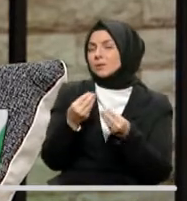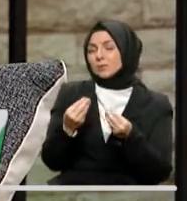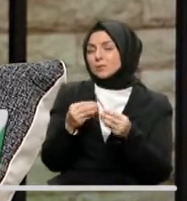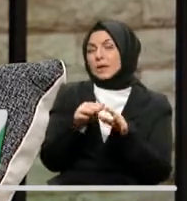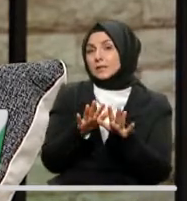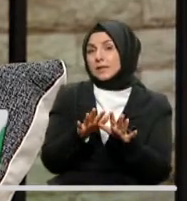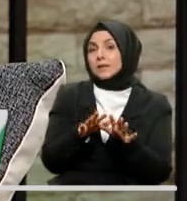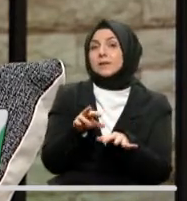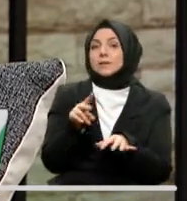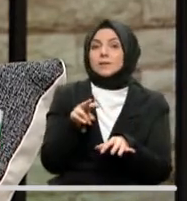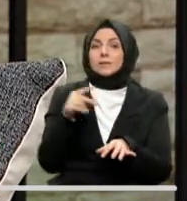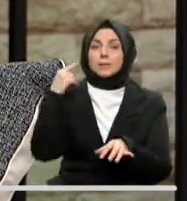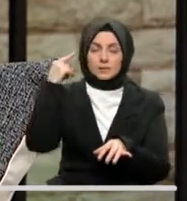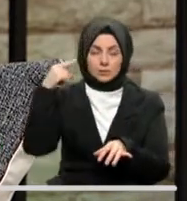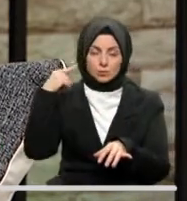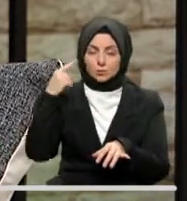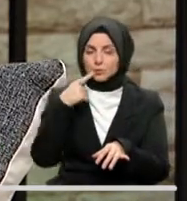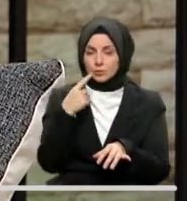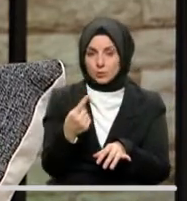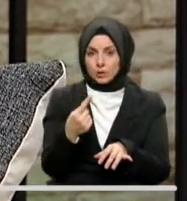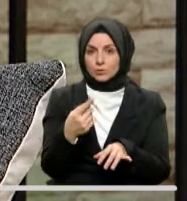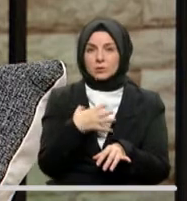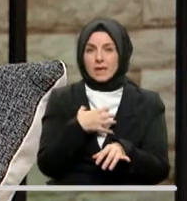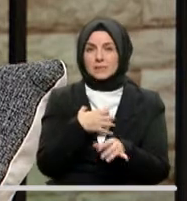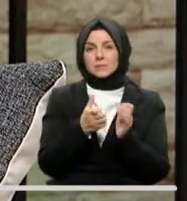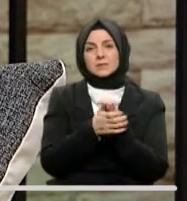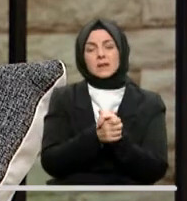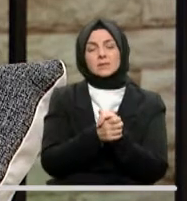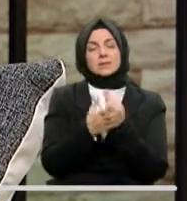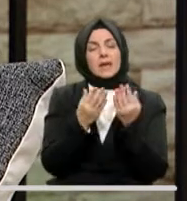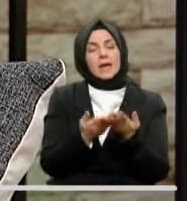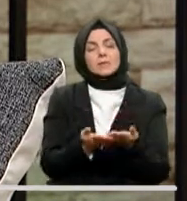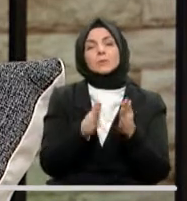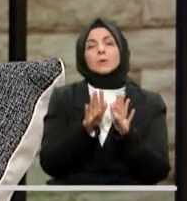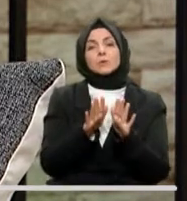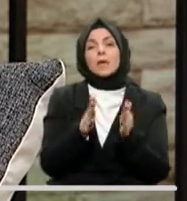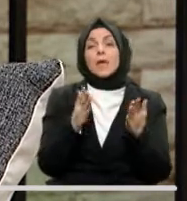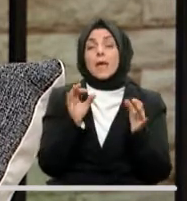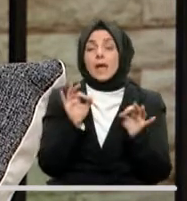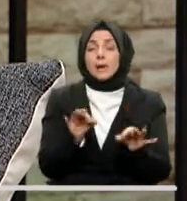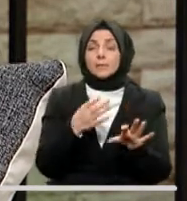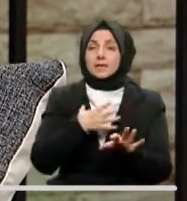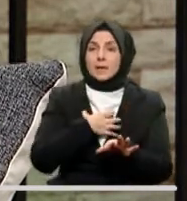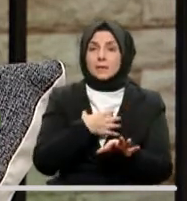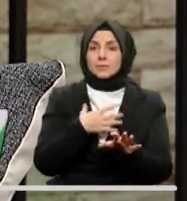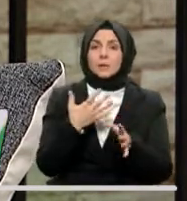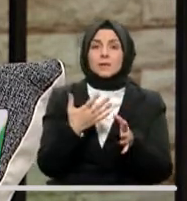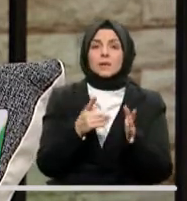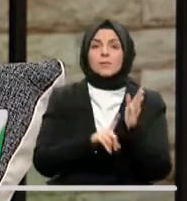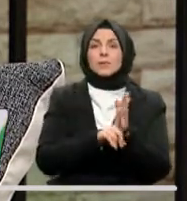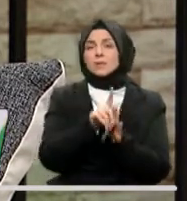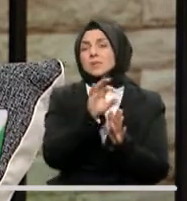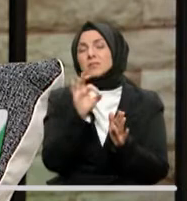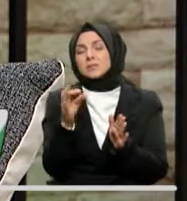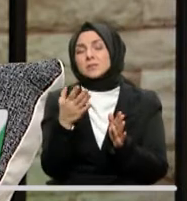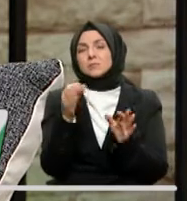eleştirilecek bir şey olduğunu en ufak bir şey yapmıştır o zaten hep böyle Beceriksiz bir insanım Ben neyi bu zamana kadar tam yaptım ki bunu tam yapayım